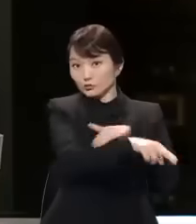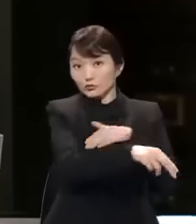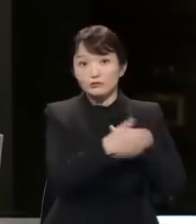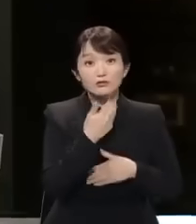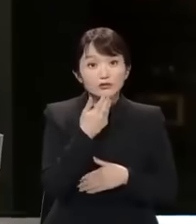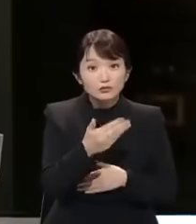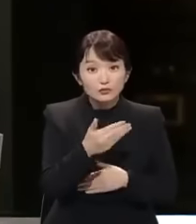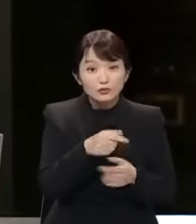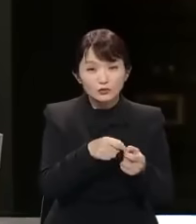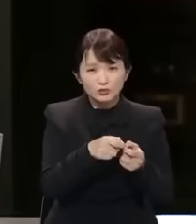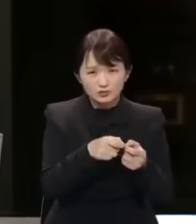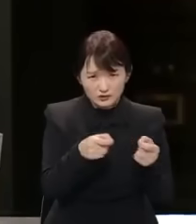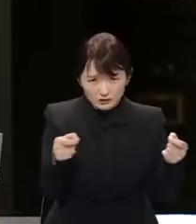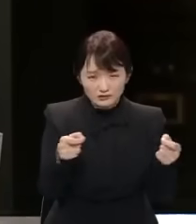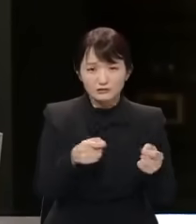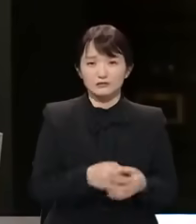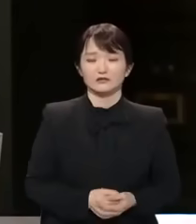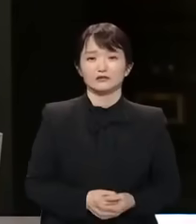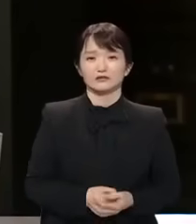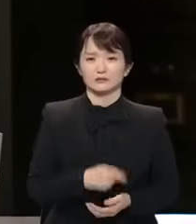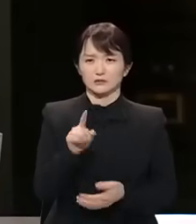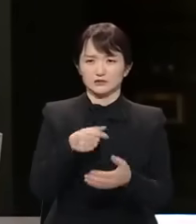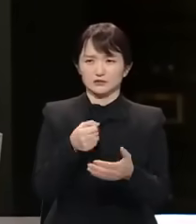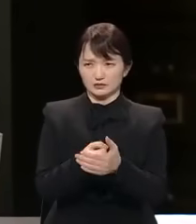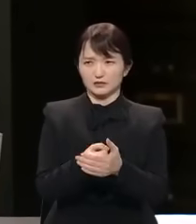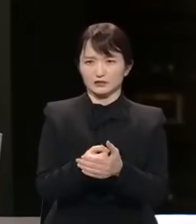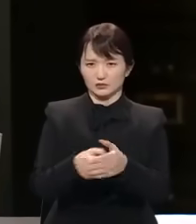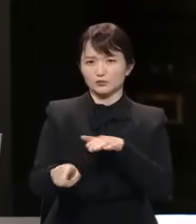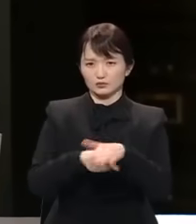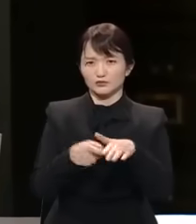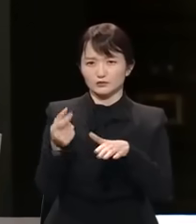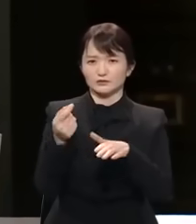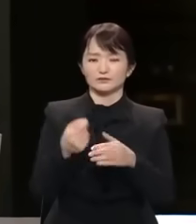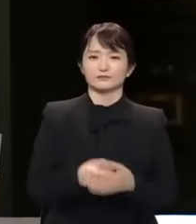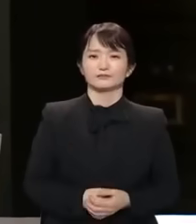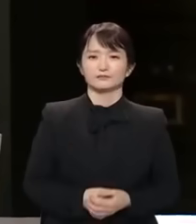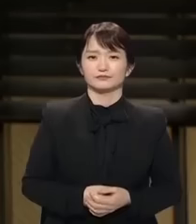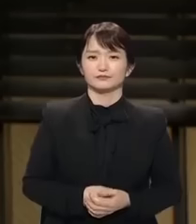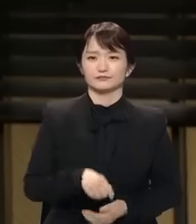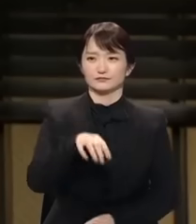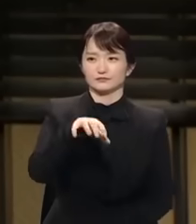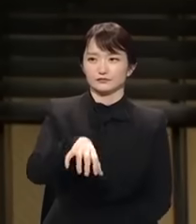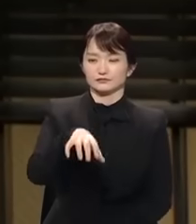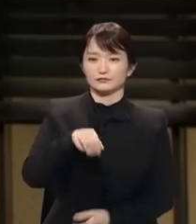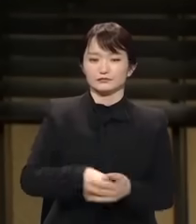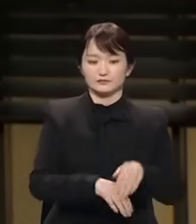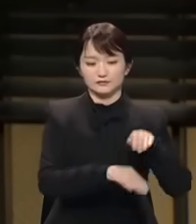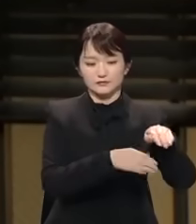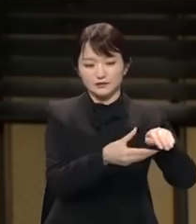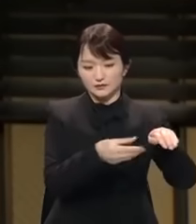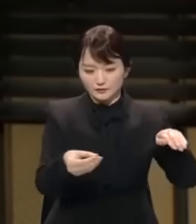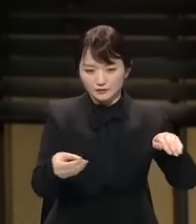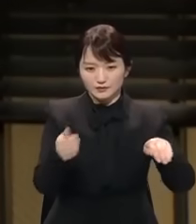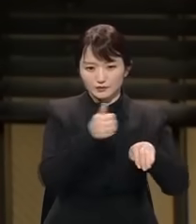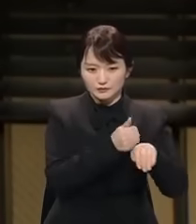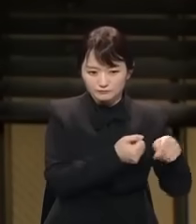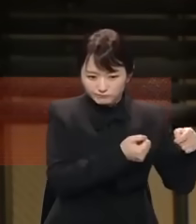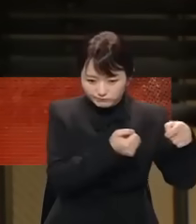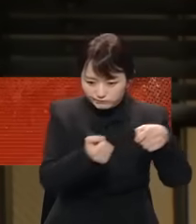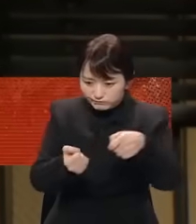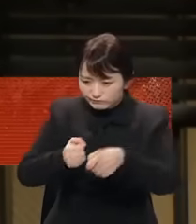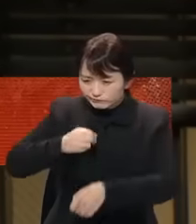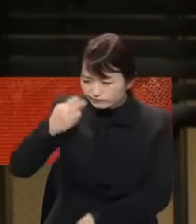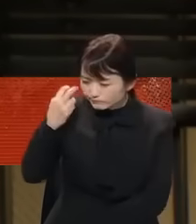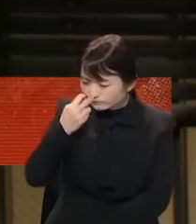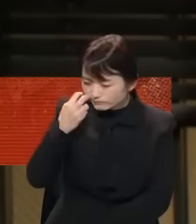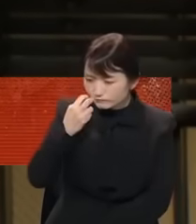걸린 거 같은데 자 뭐가 됐든 작정했던 거 같아요네 그렇습니다 일단 장소 물색을 렌트카를 이용해서 한 일주일 전부터 물색을 했습니다